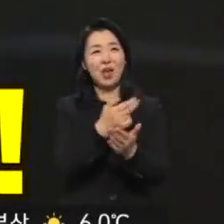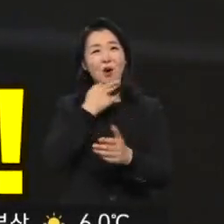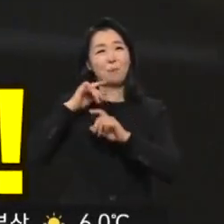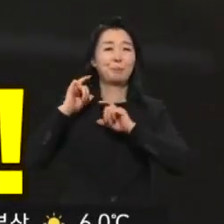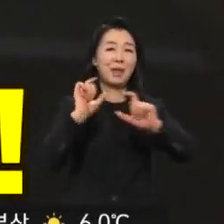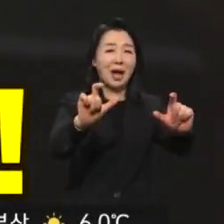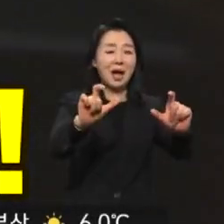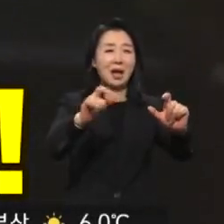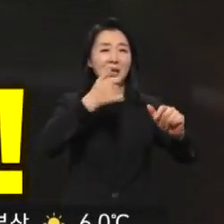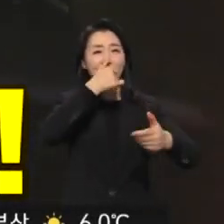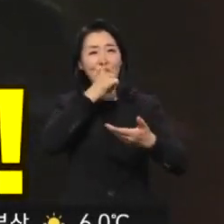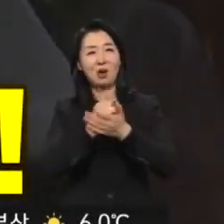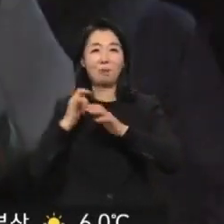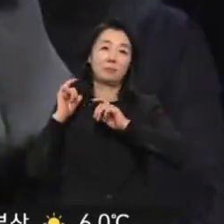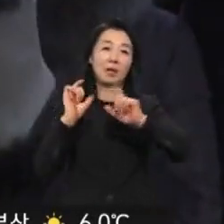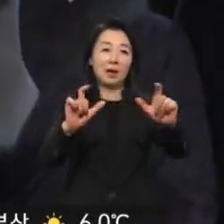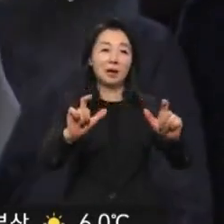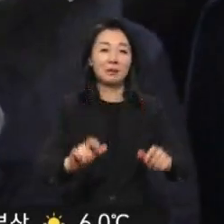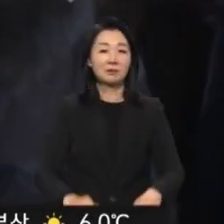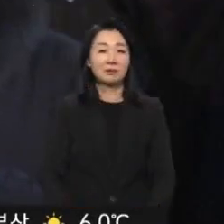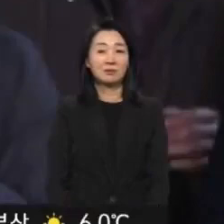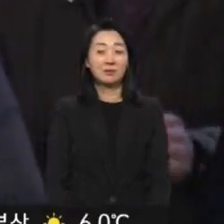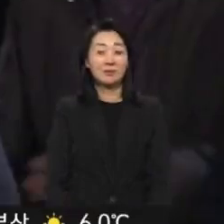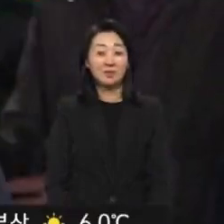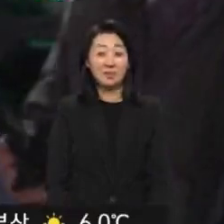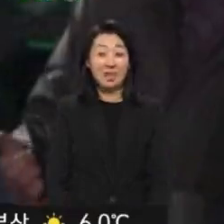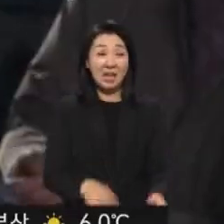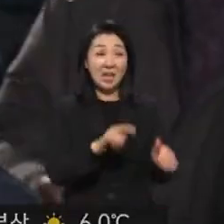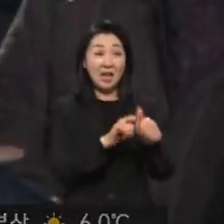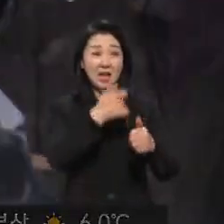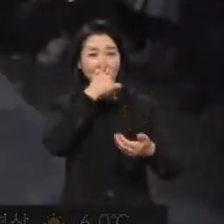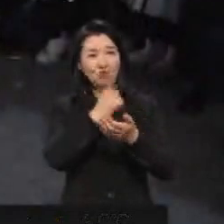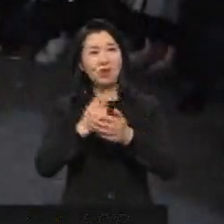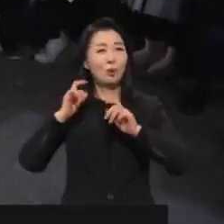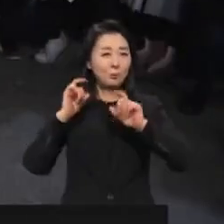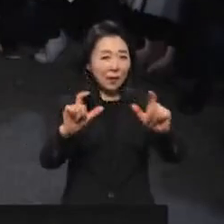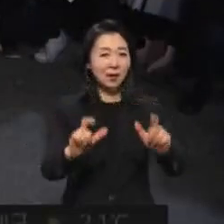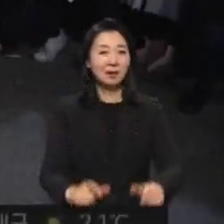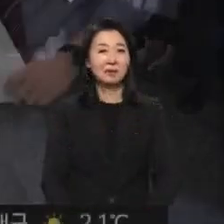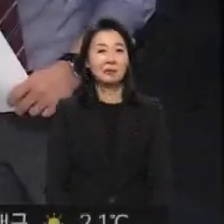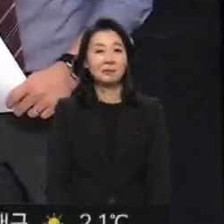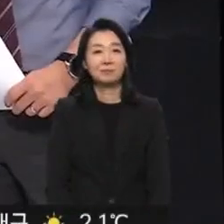김경수 후재다! 김경수 후재다!